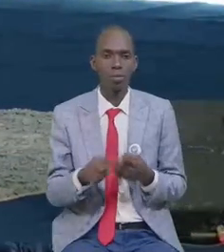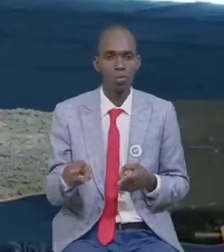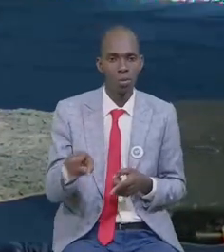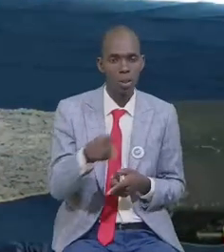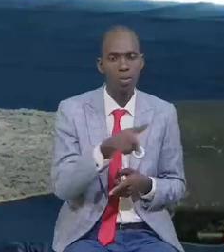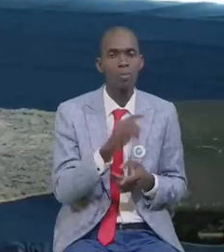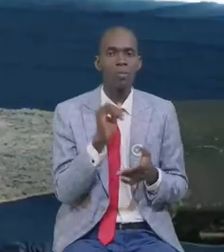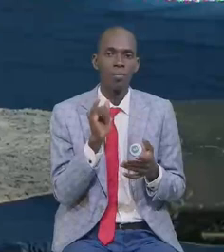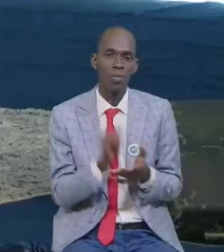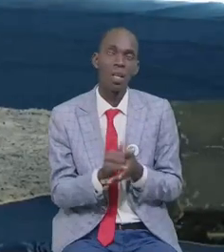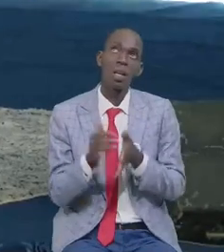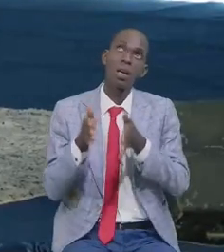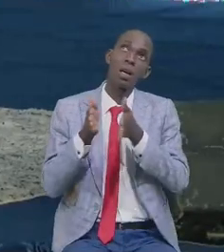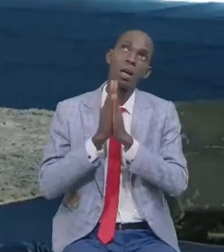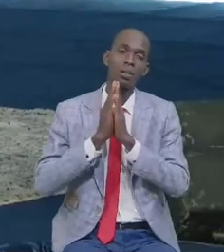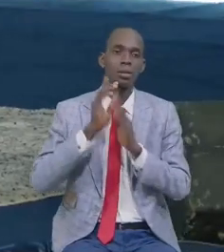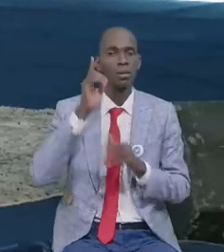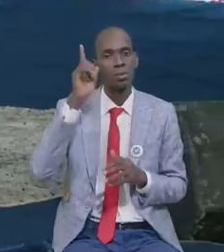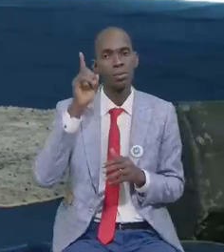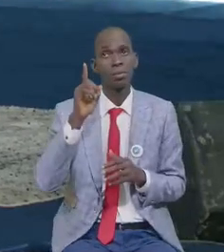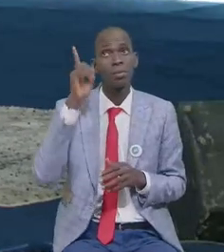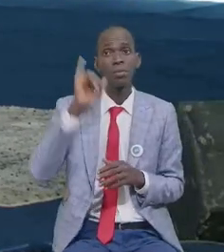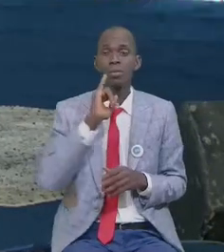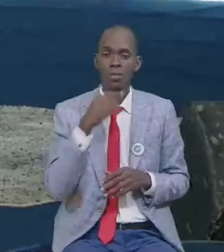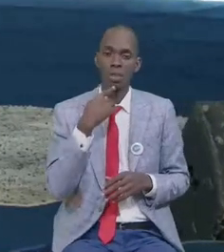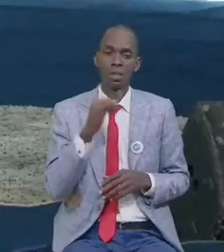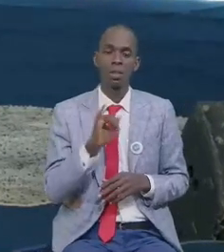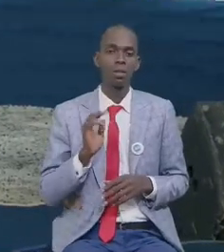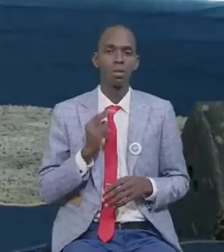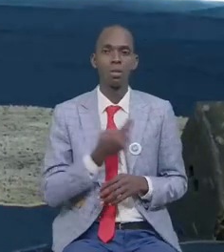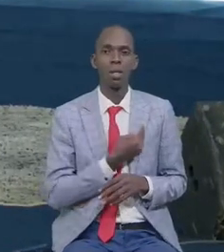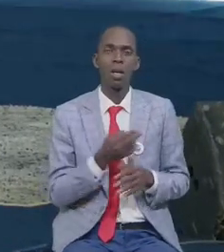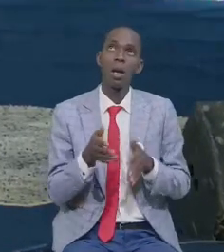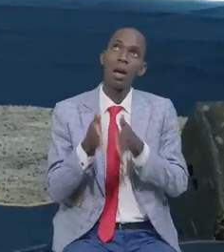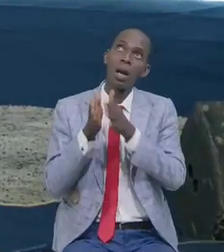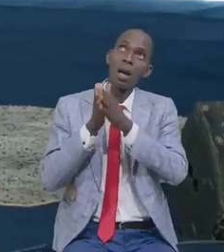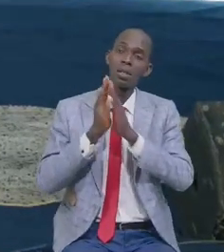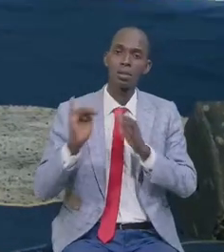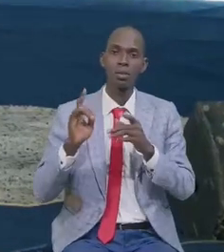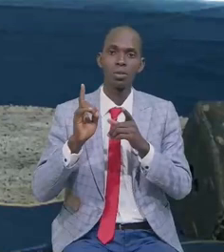lui demande. Il nous dit, demandez pour